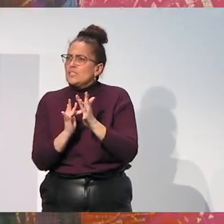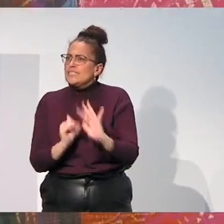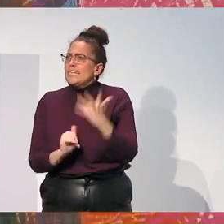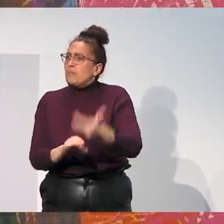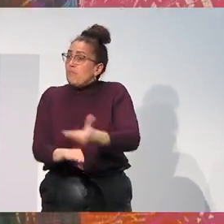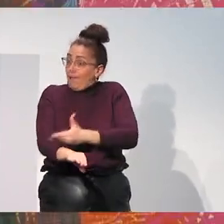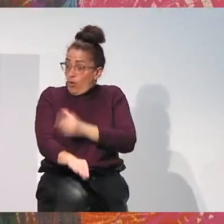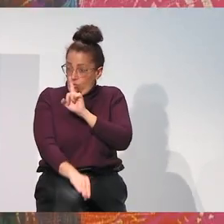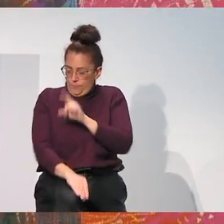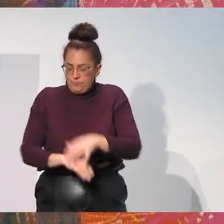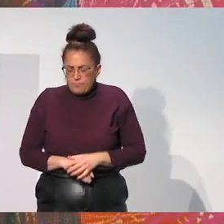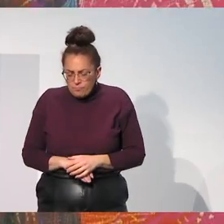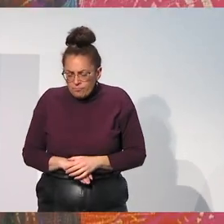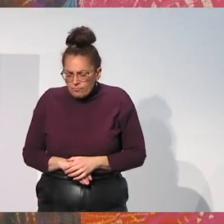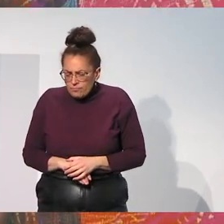ils essayent